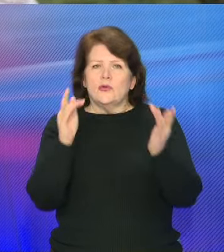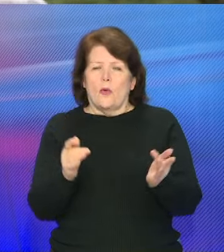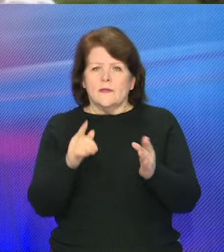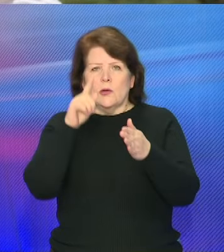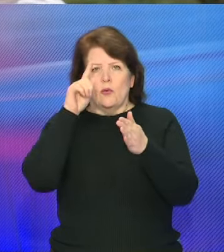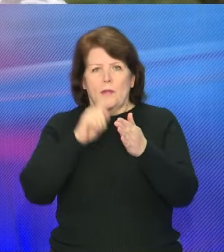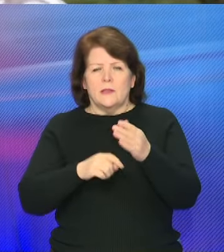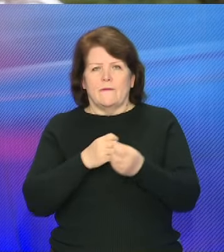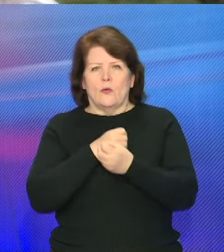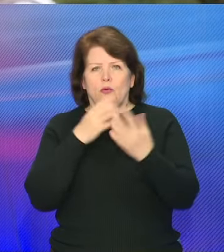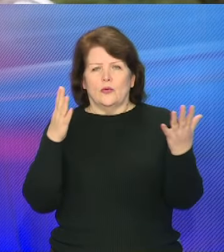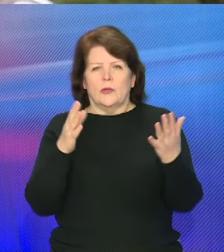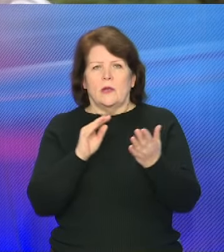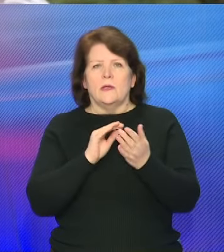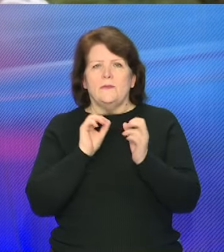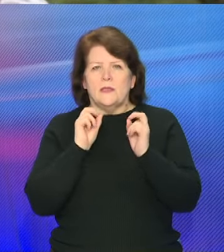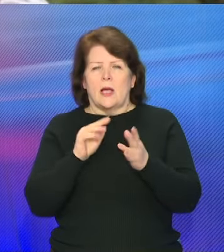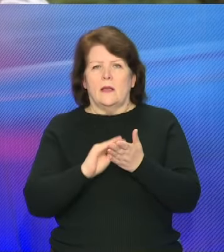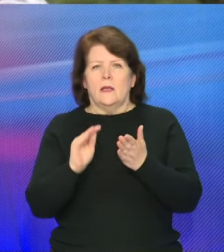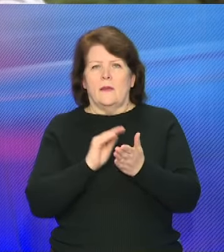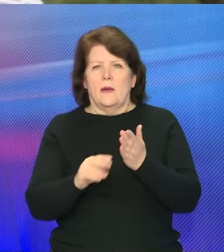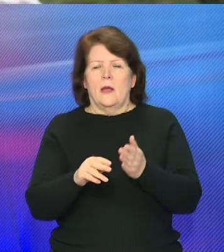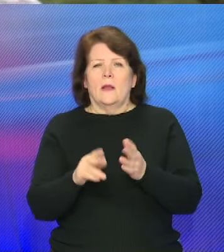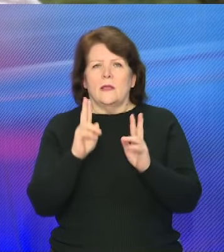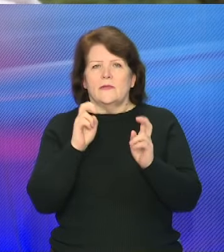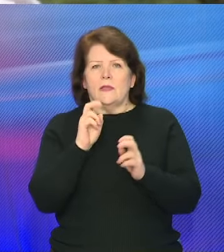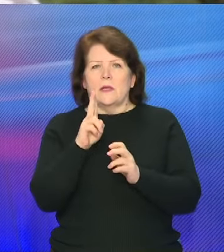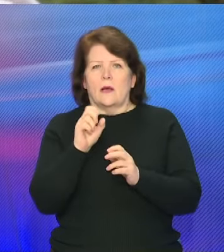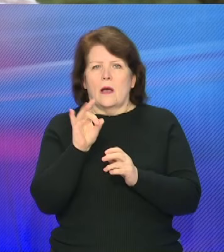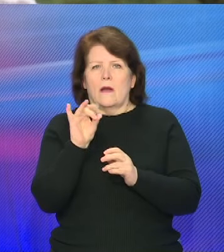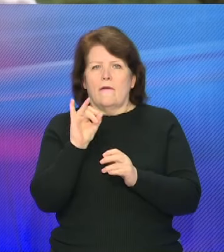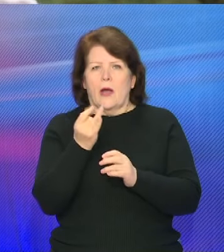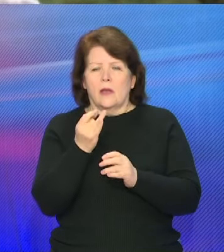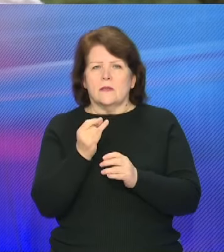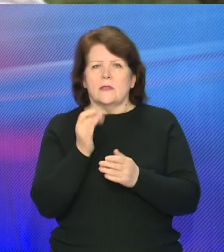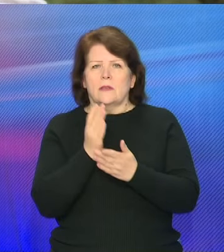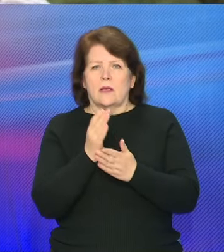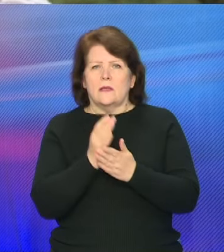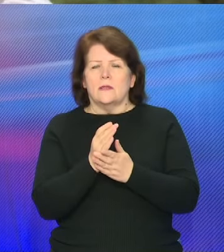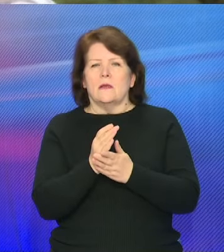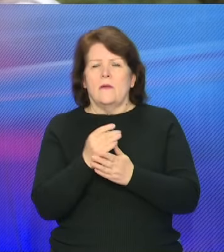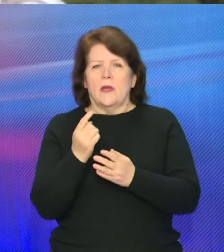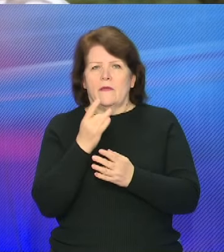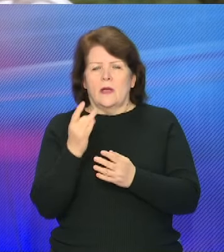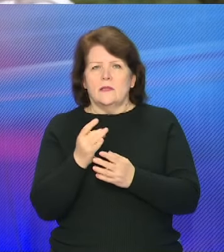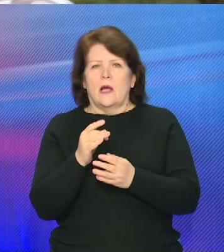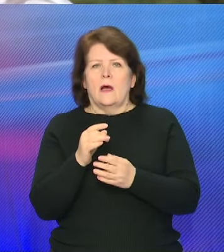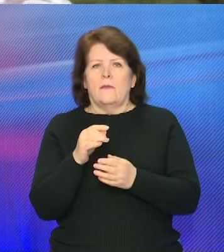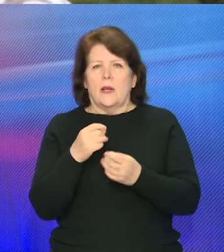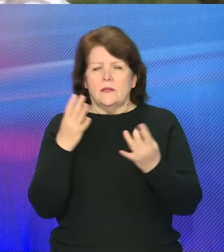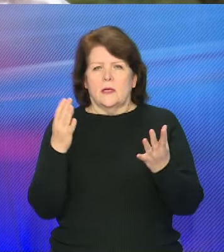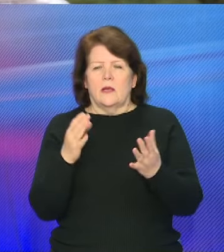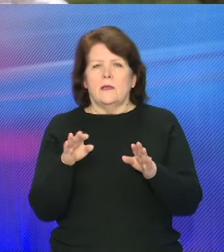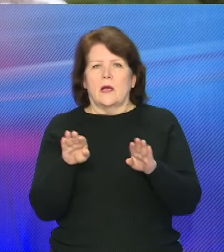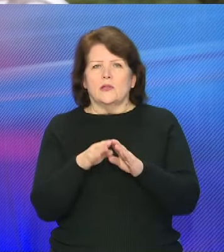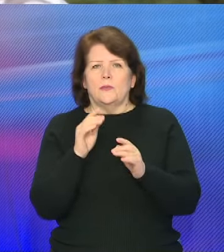от культуры. Написана специальная песня, называется «Каравай». Ее премьера состоится тоже у нас на дожинках. Также будут традиционные